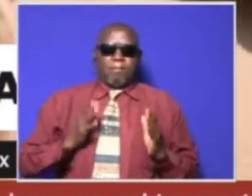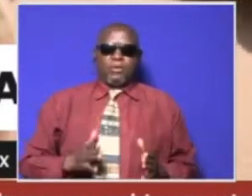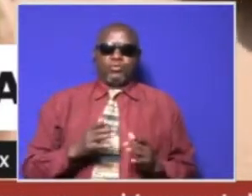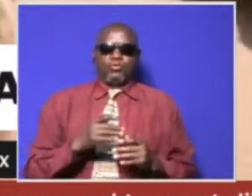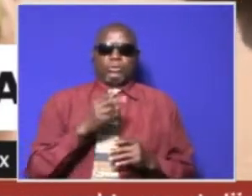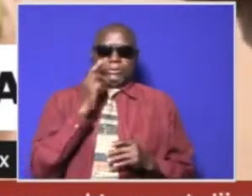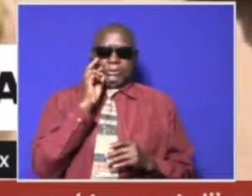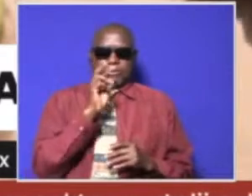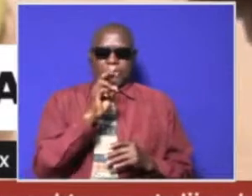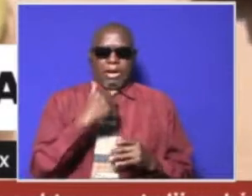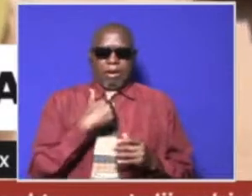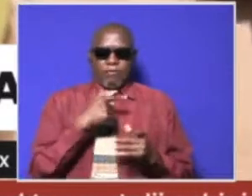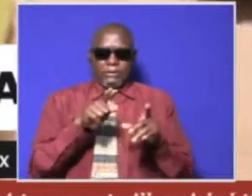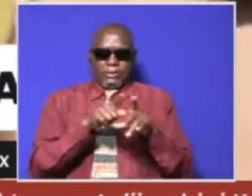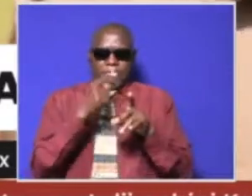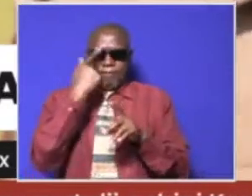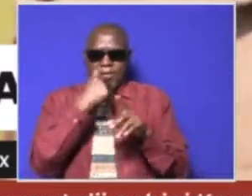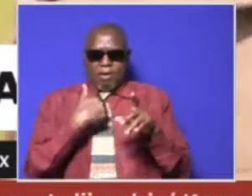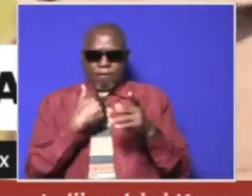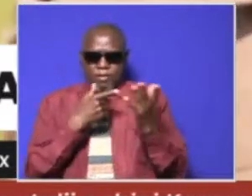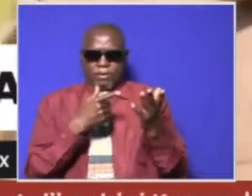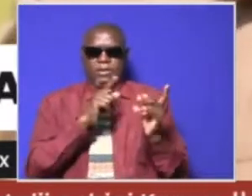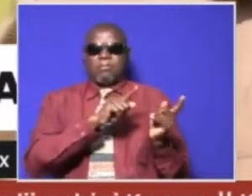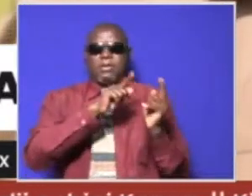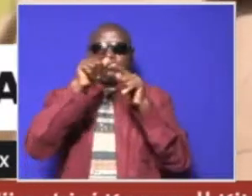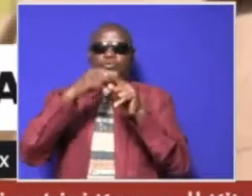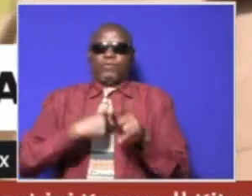hizi anashauriwa kutembelea kituo cha afya